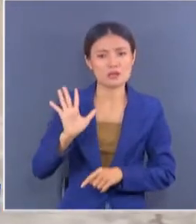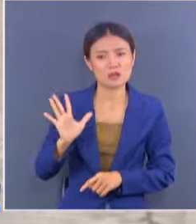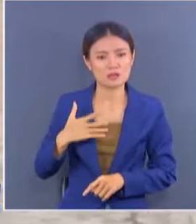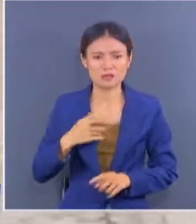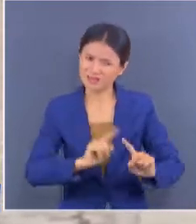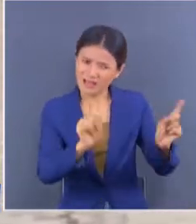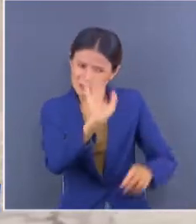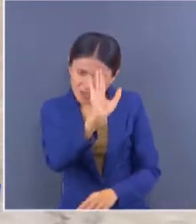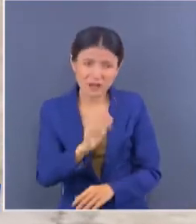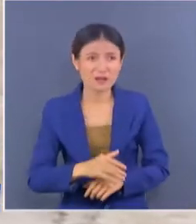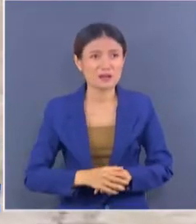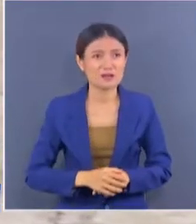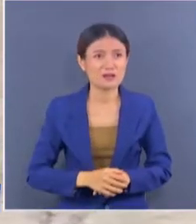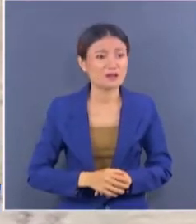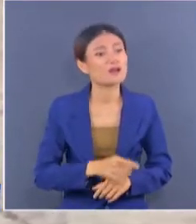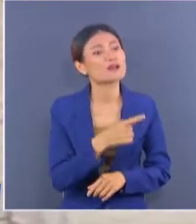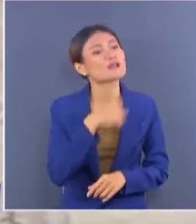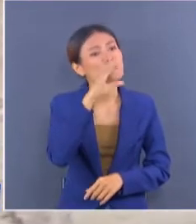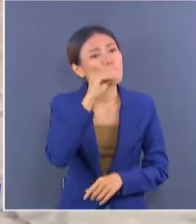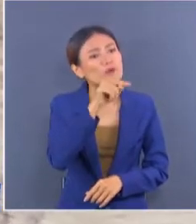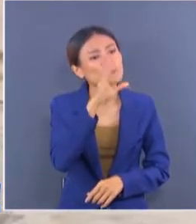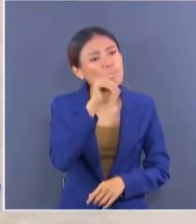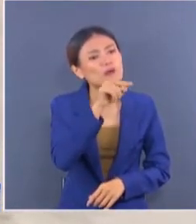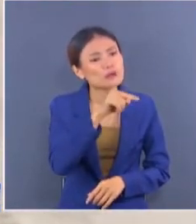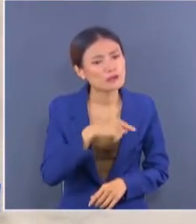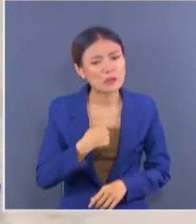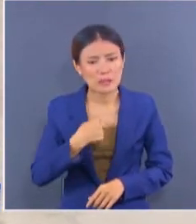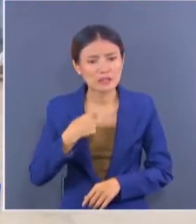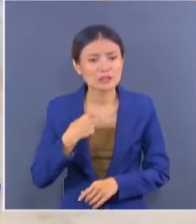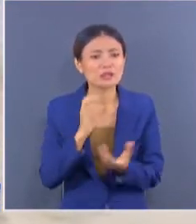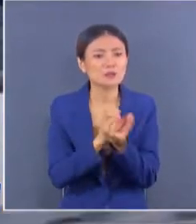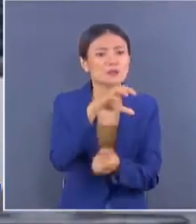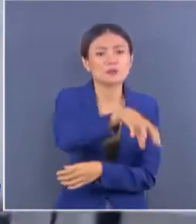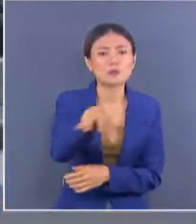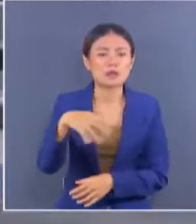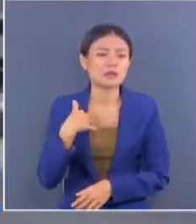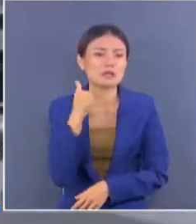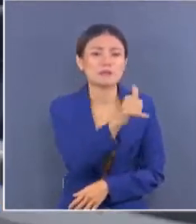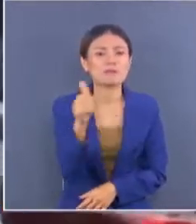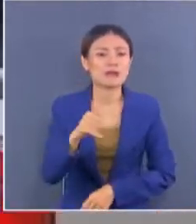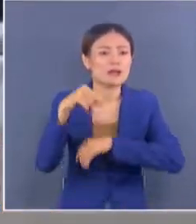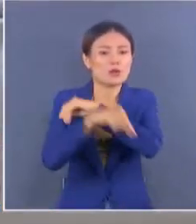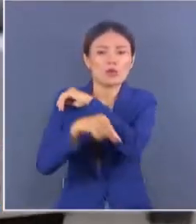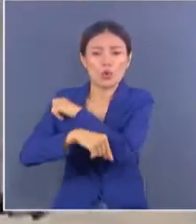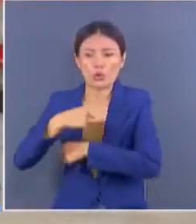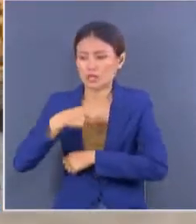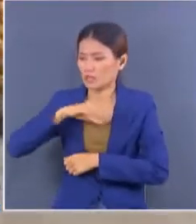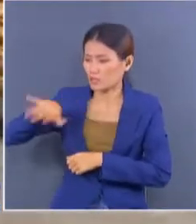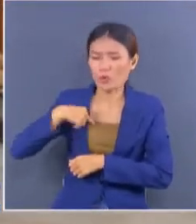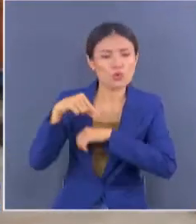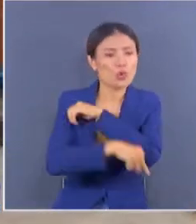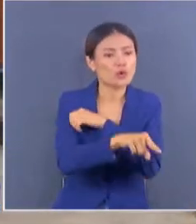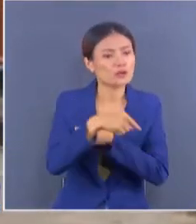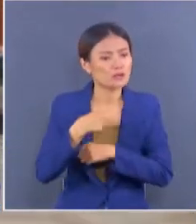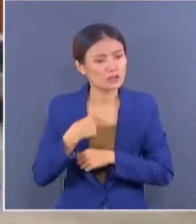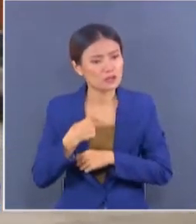าที่คุณสันทนาออกมาพูดว่าไปโกงบ่อนแล้วก็ทำกันเป็นขบวนการเลยเนี่ยนะครับได้เงินไปเป็น10ล้